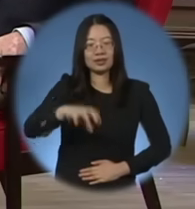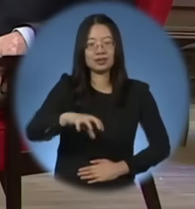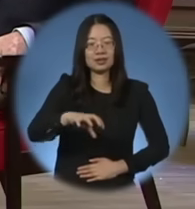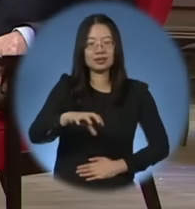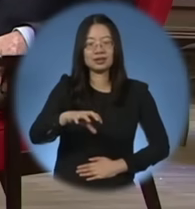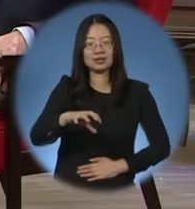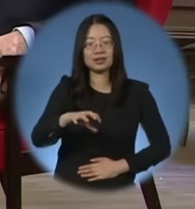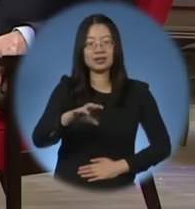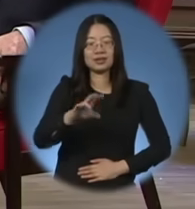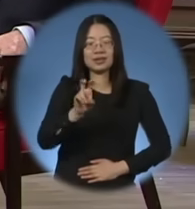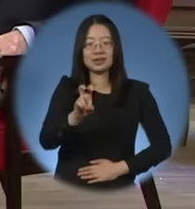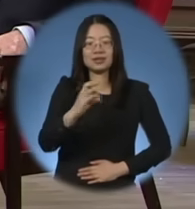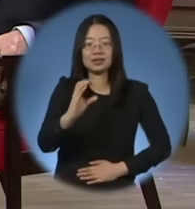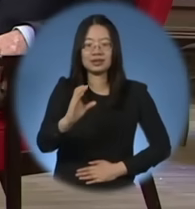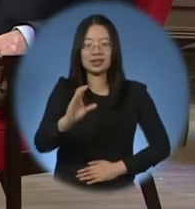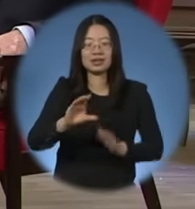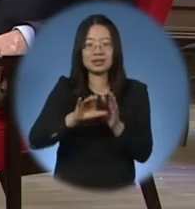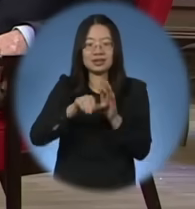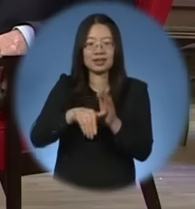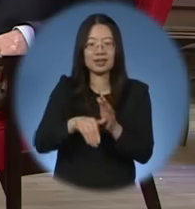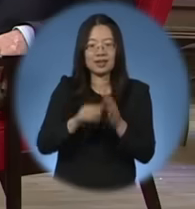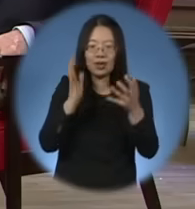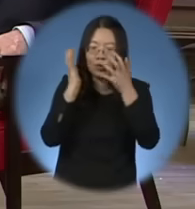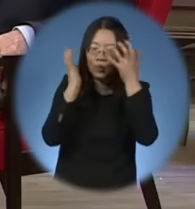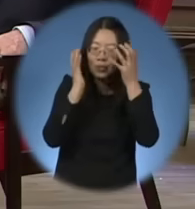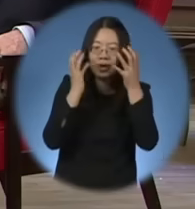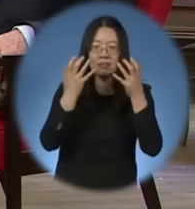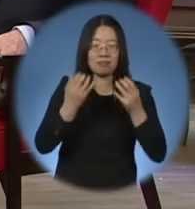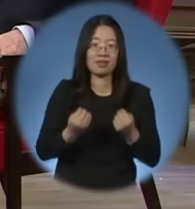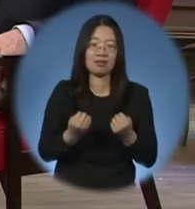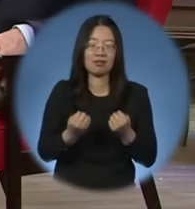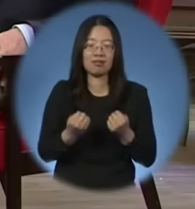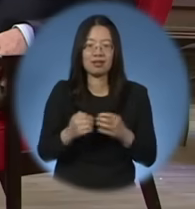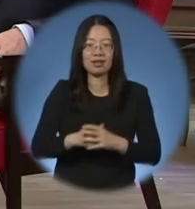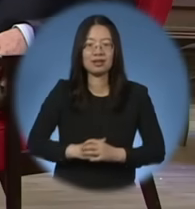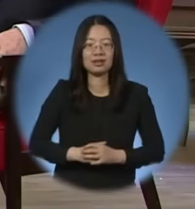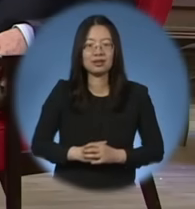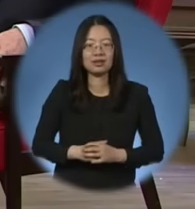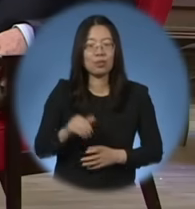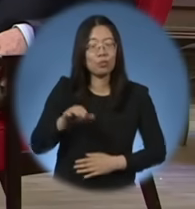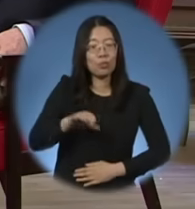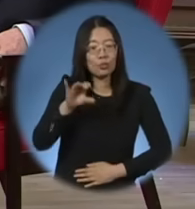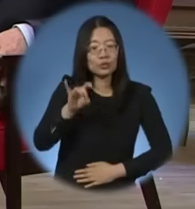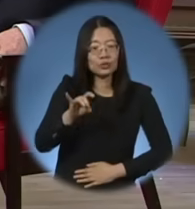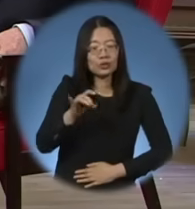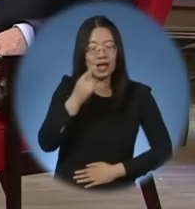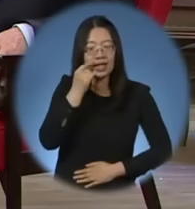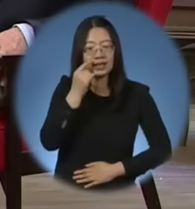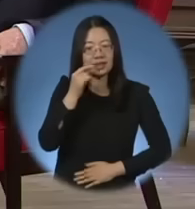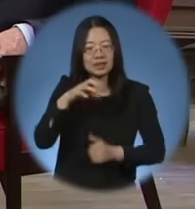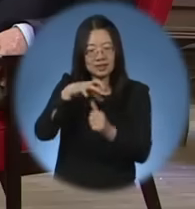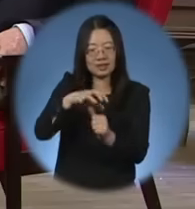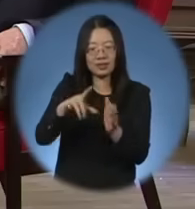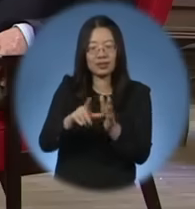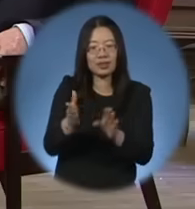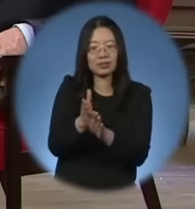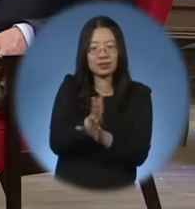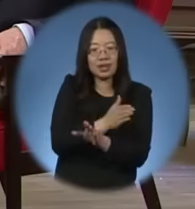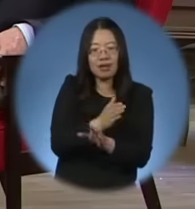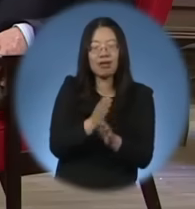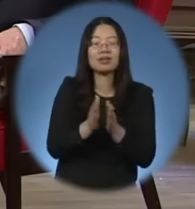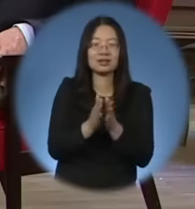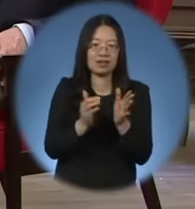한국서 20세기에 혼란이 많다는 것은 먼저 제부터